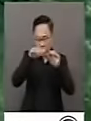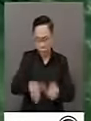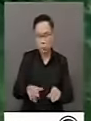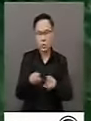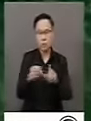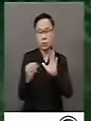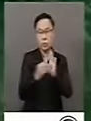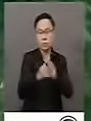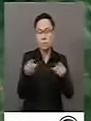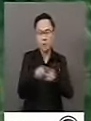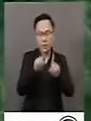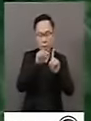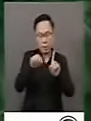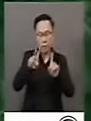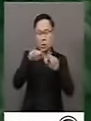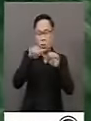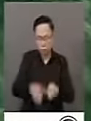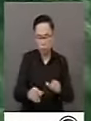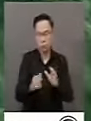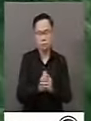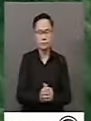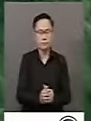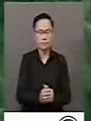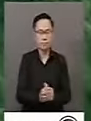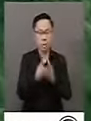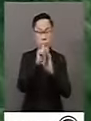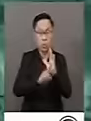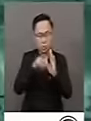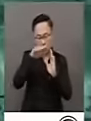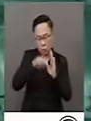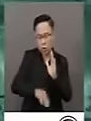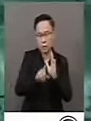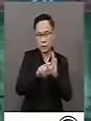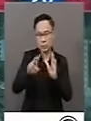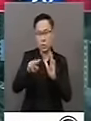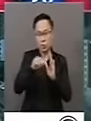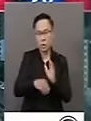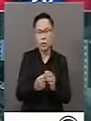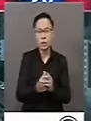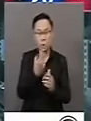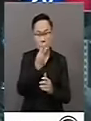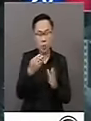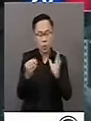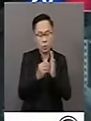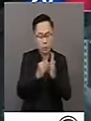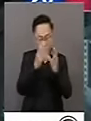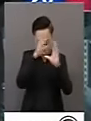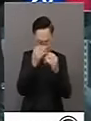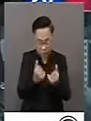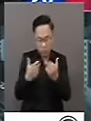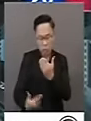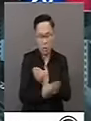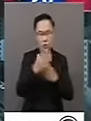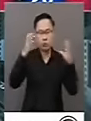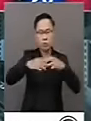กับกรุงเทพมหานครจะลดได้เพียง 1-2องศเซซนะครับในขณะที่กรุงเทพมหานครค่ำคืนวันนี้มีโอกาส